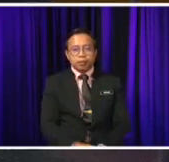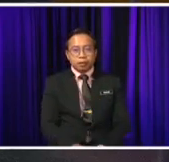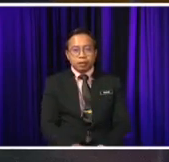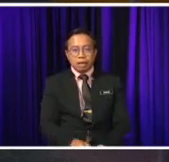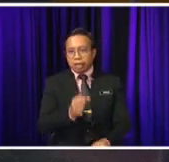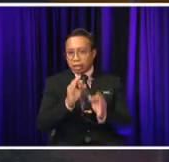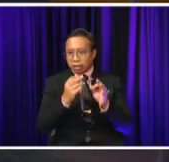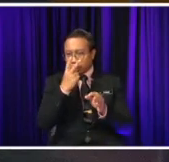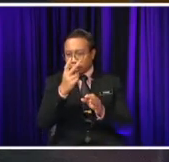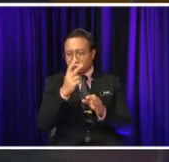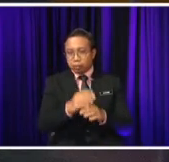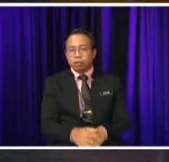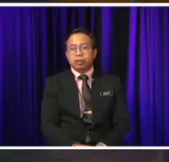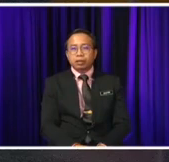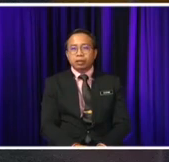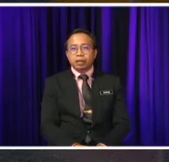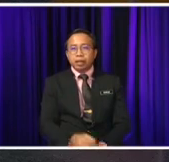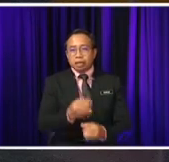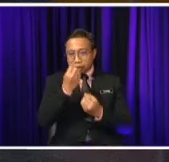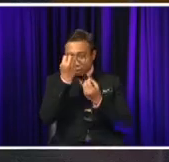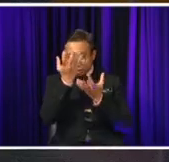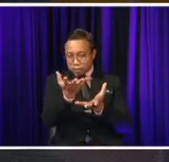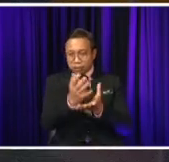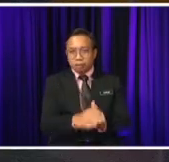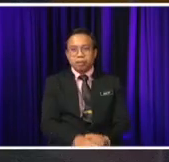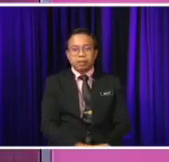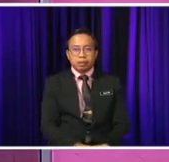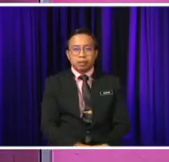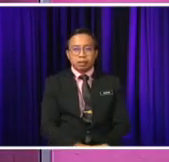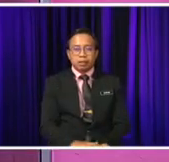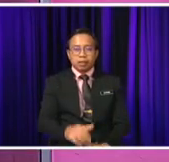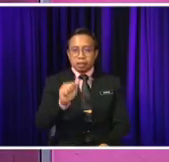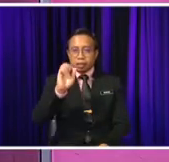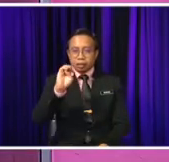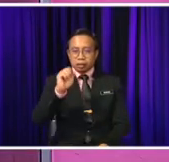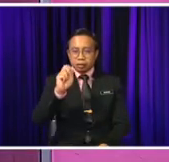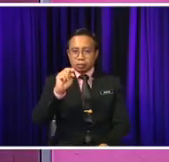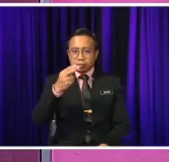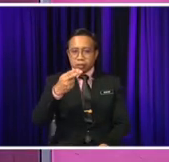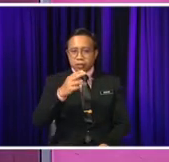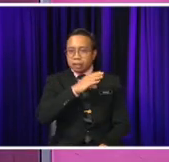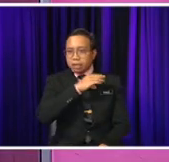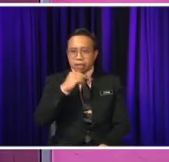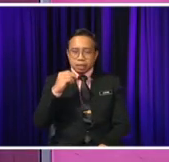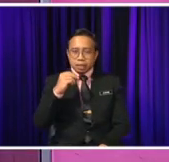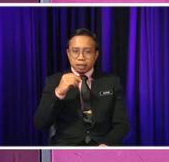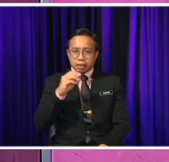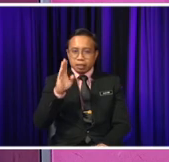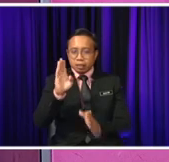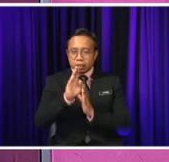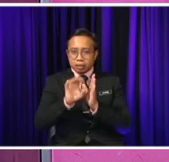kalau kita tengok soalan kayak gini soalan Jelaskan Oke kalau mau mencetak jadi amanah dan beriman amanah dan beriman betul